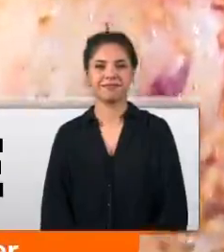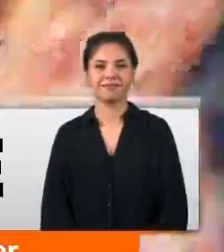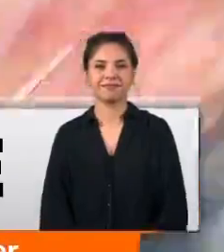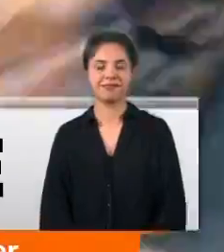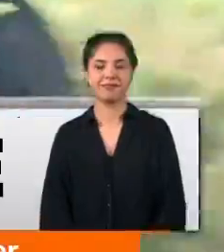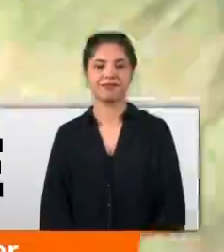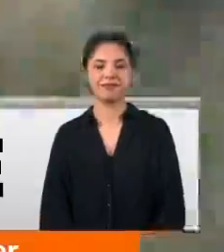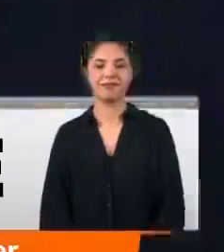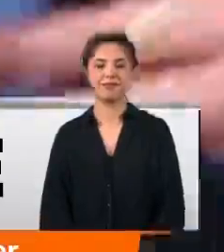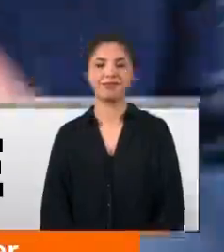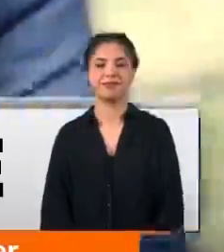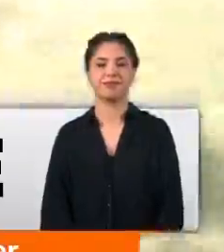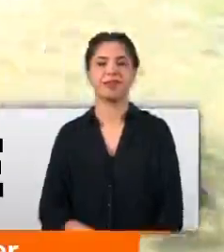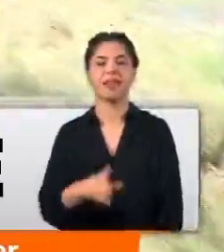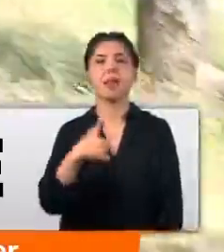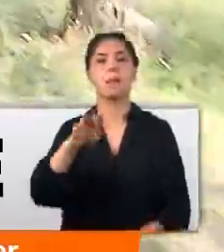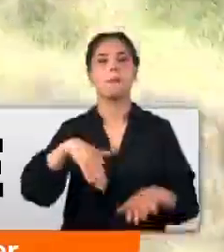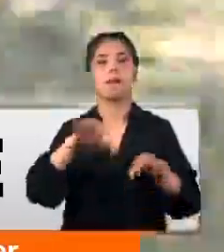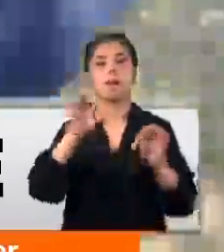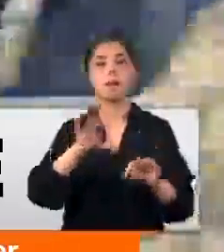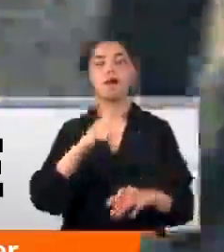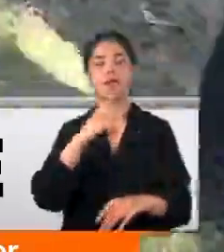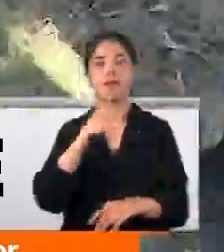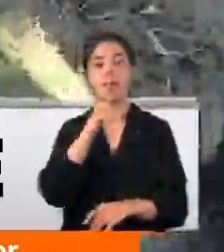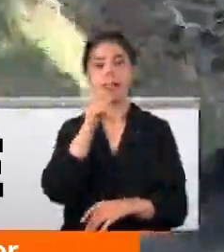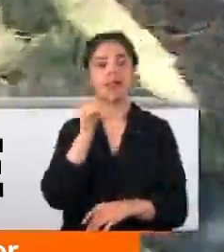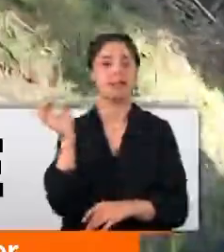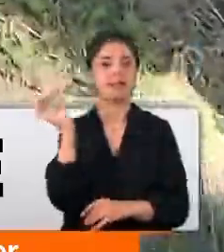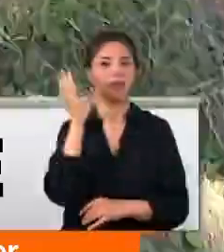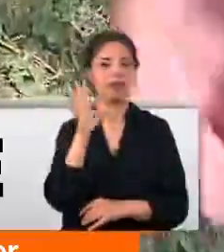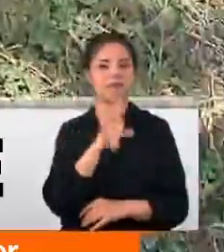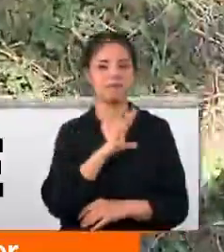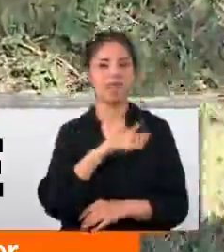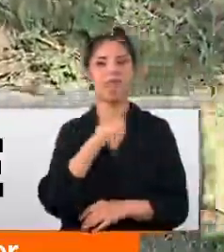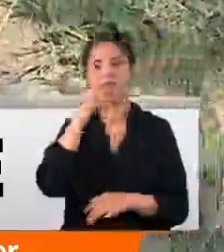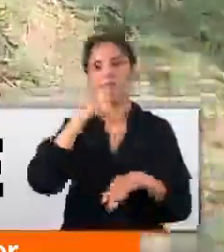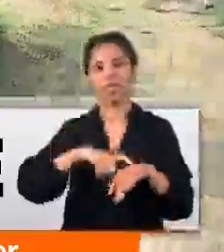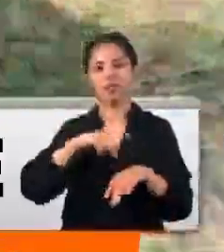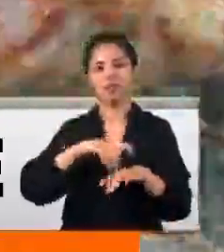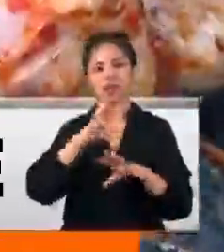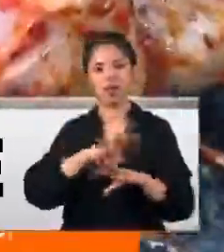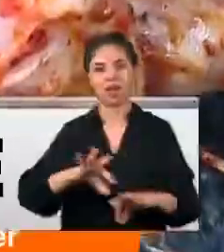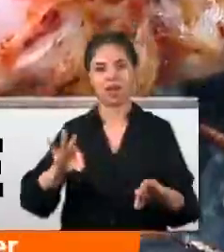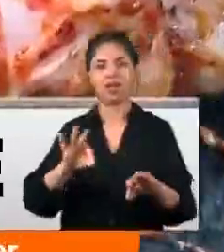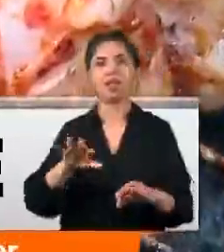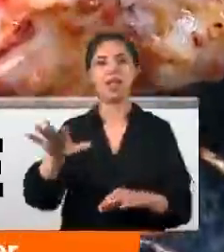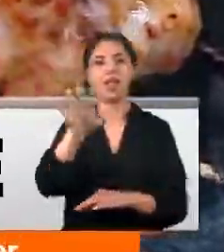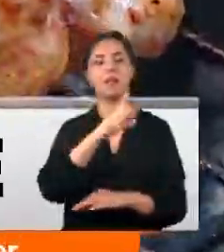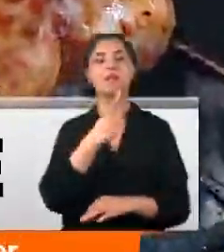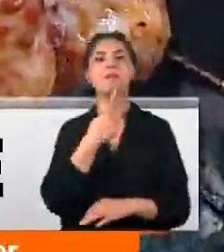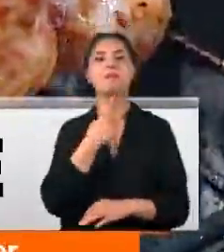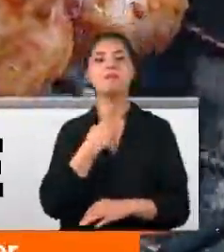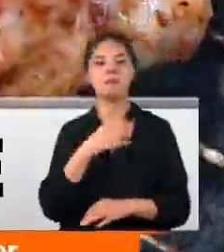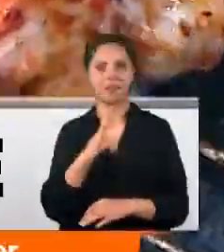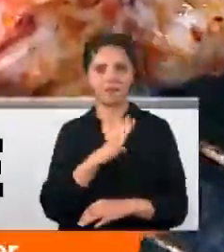Cız sesini duyduk, mangallar başladı demek. İşte manzara, tavuklar mangala serildi ve çıtır çıtır. Ağzımız sulanıyor bir yandan, bir